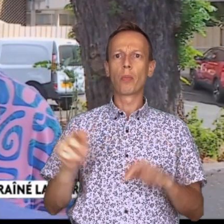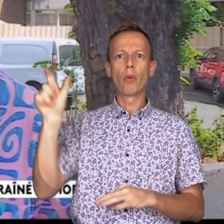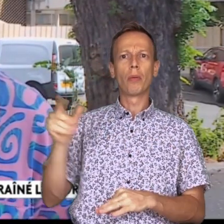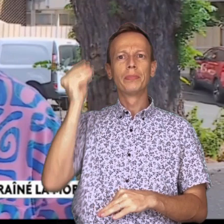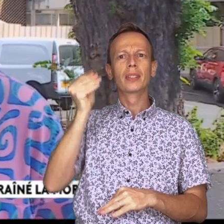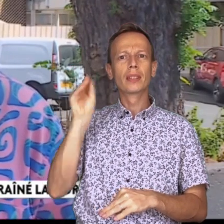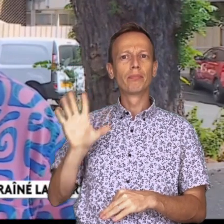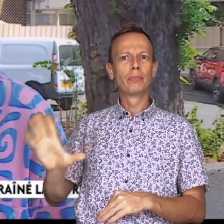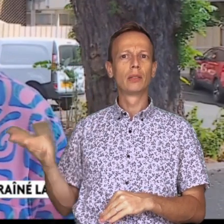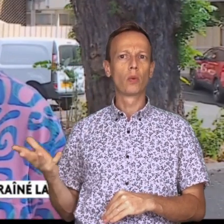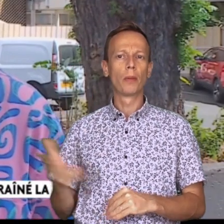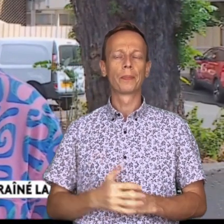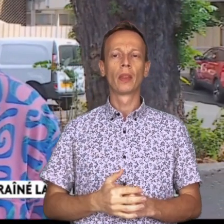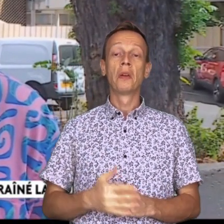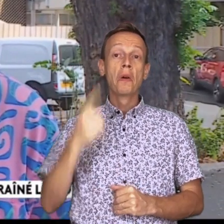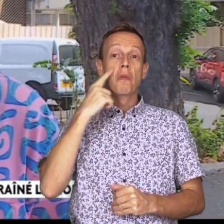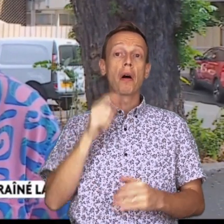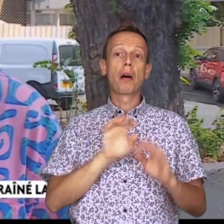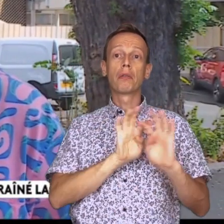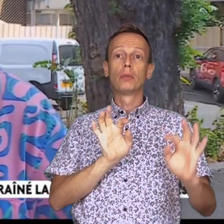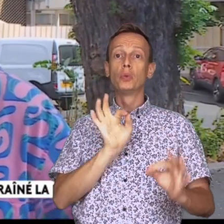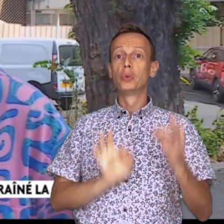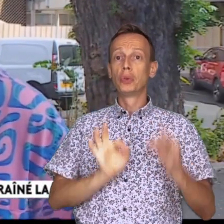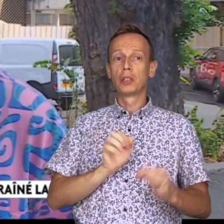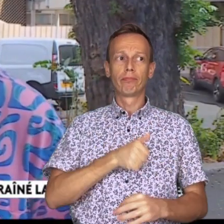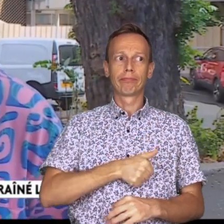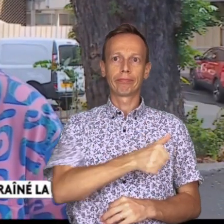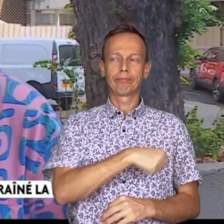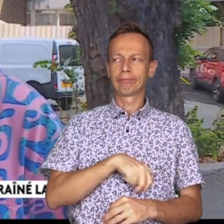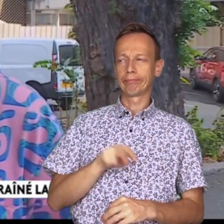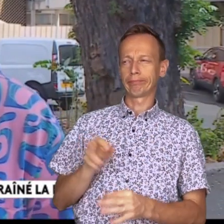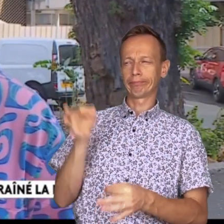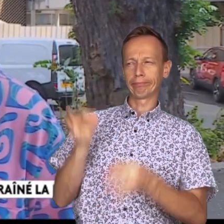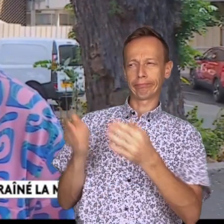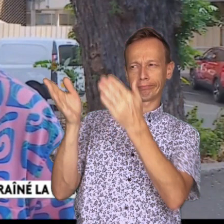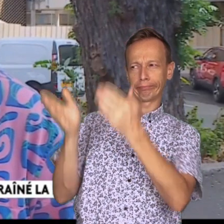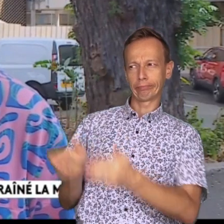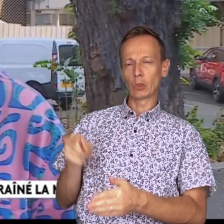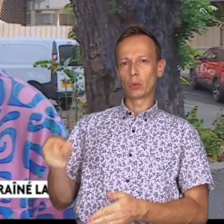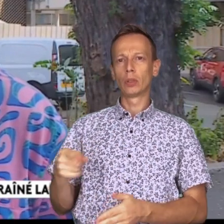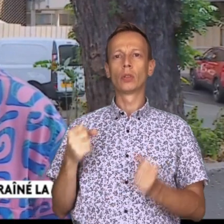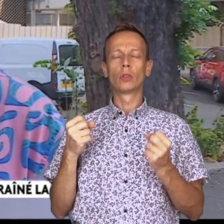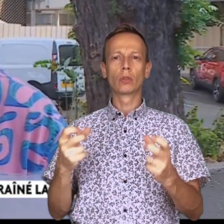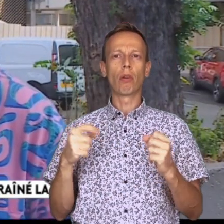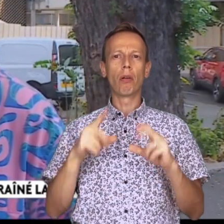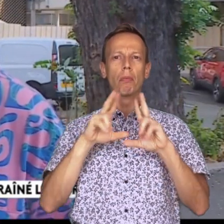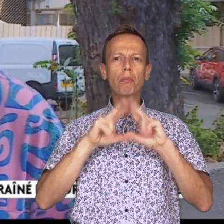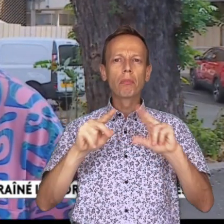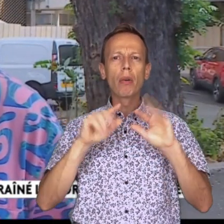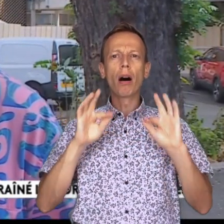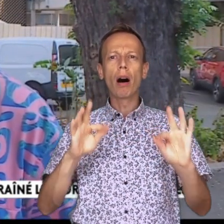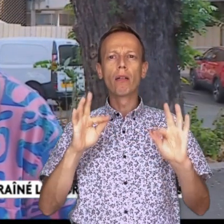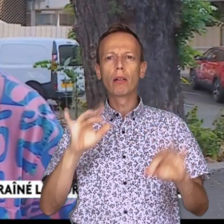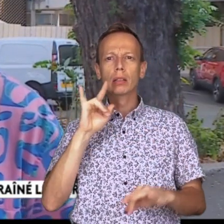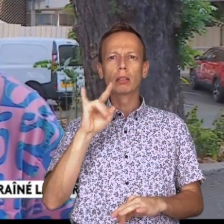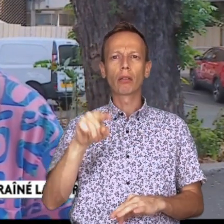divergents quant à l'état de santé mentale de l'accusé. Le jury donc va se faire une opinion de manière autonome à propos de ce garçon qui